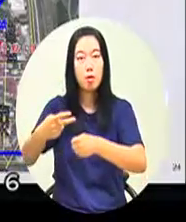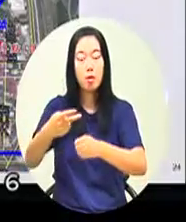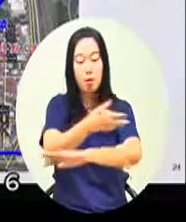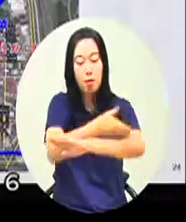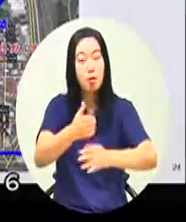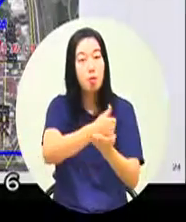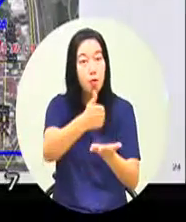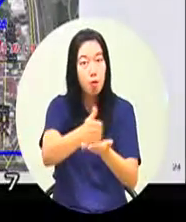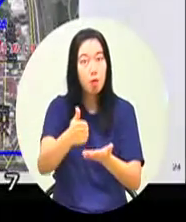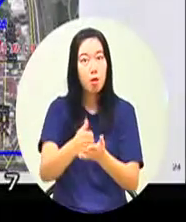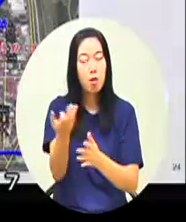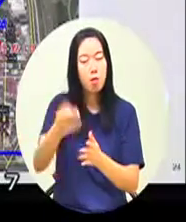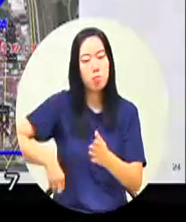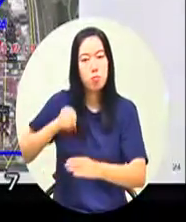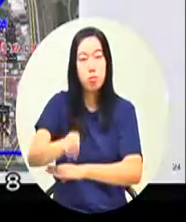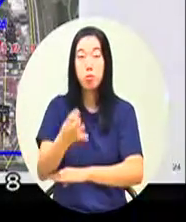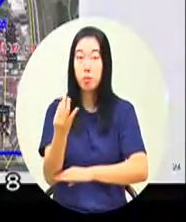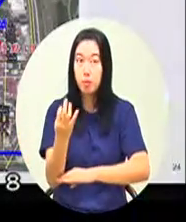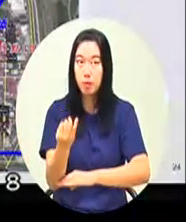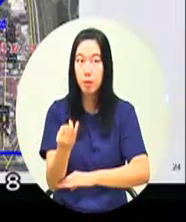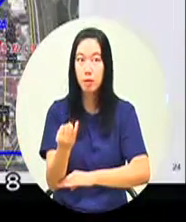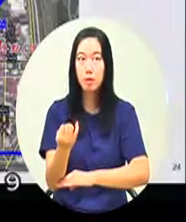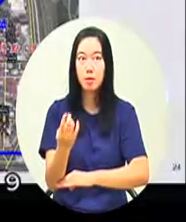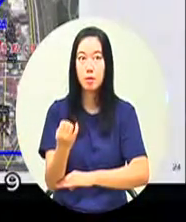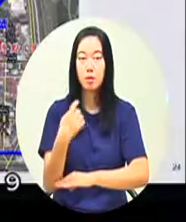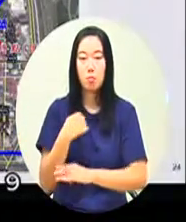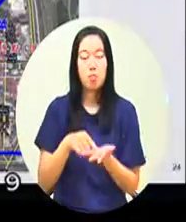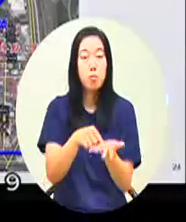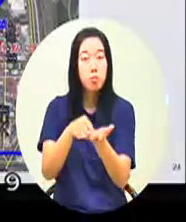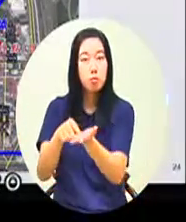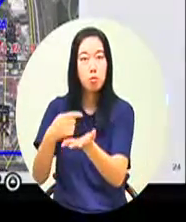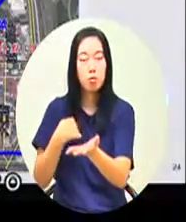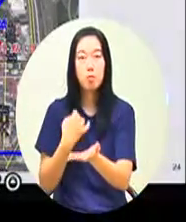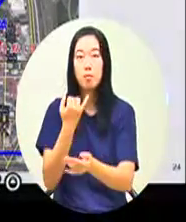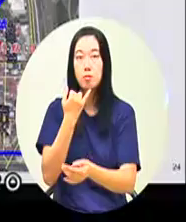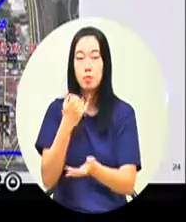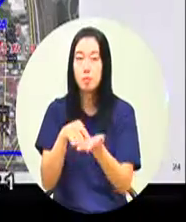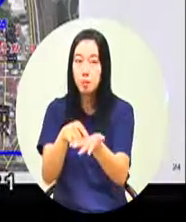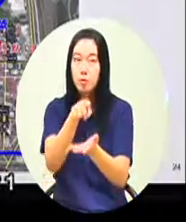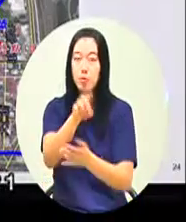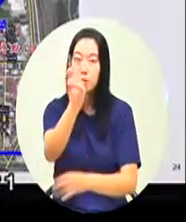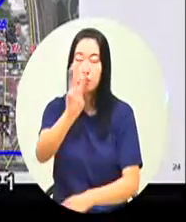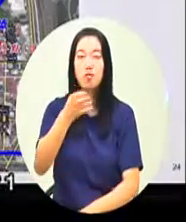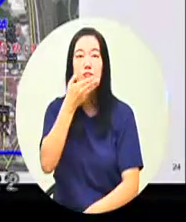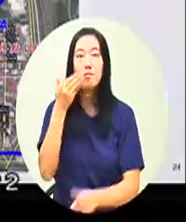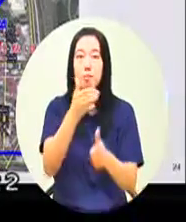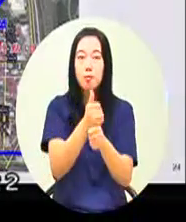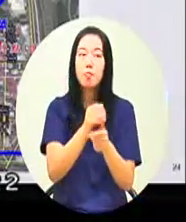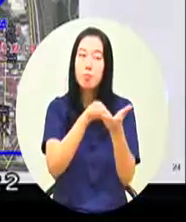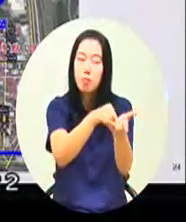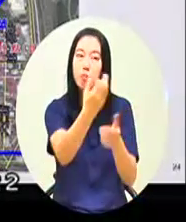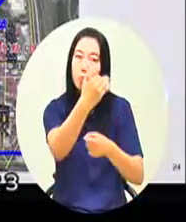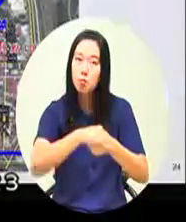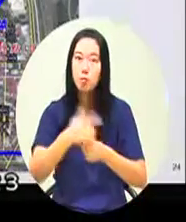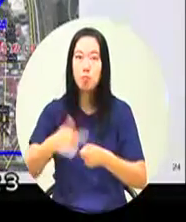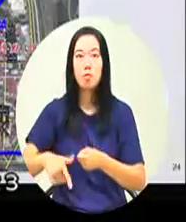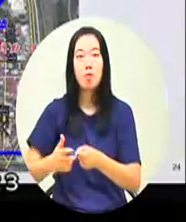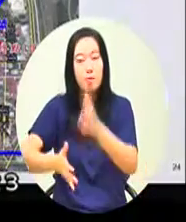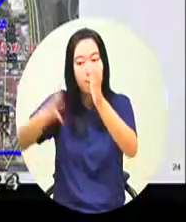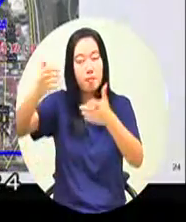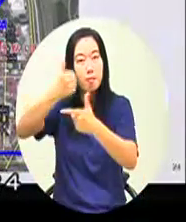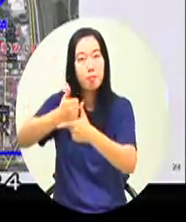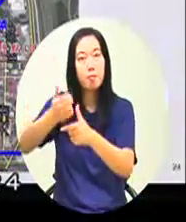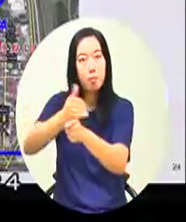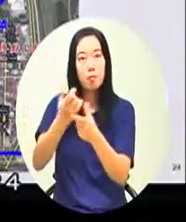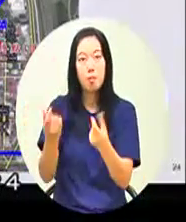我们在经费争取的部分会跟水利署这边争取经费，以及营建署这边也